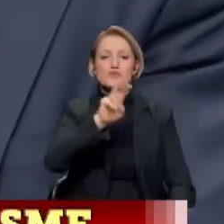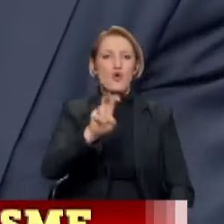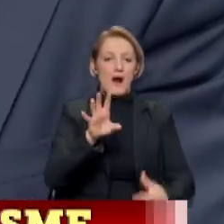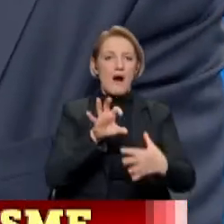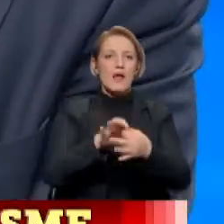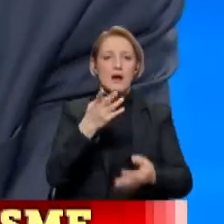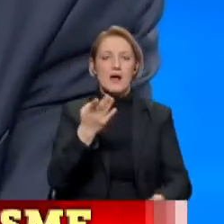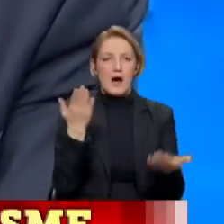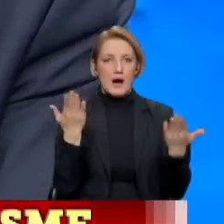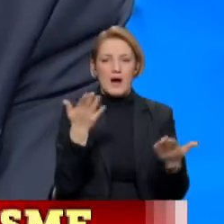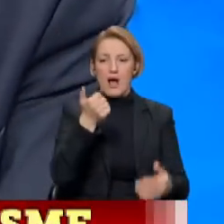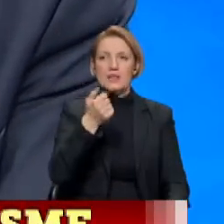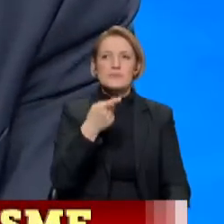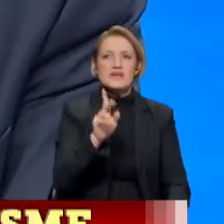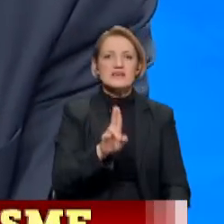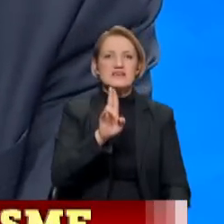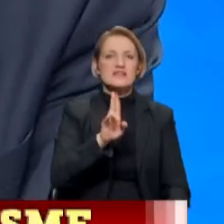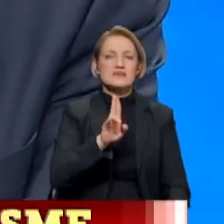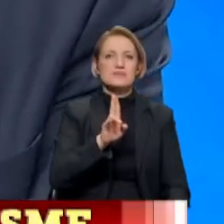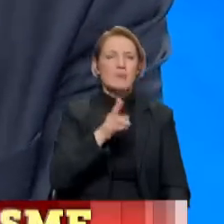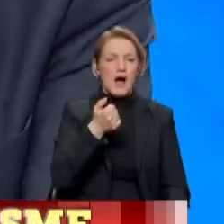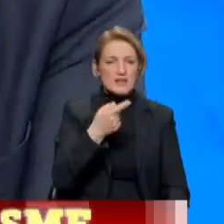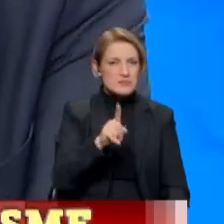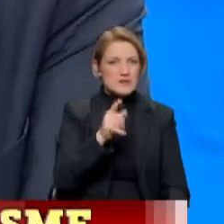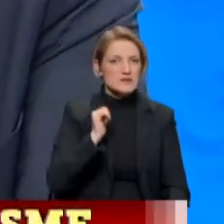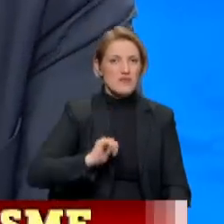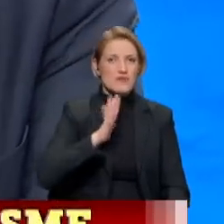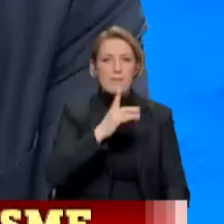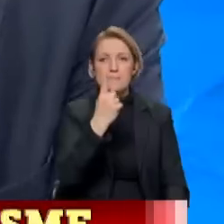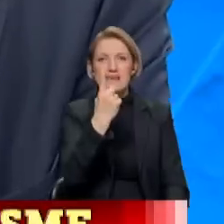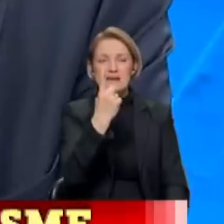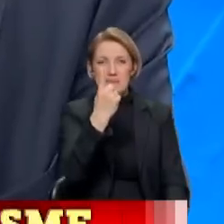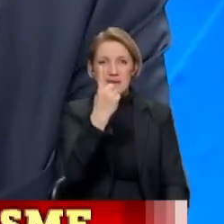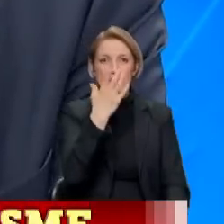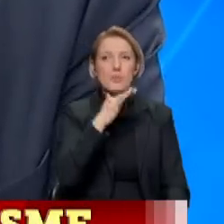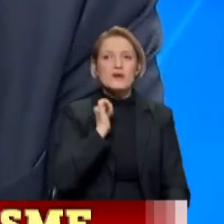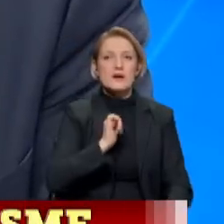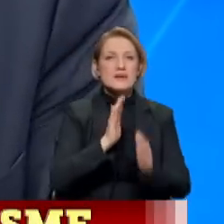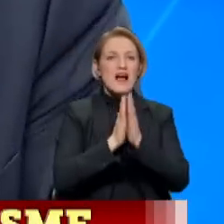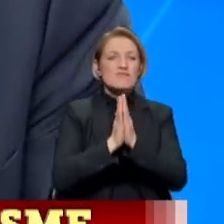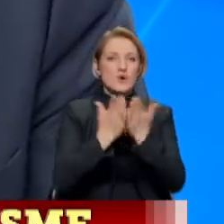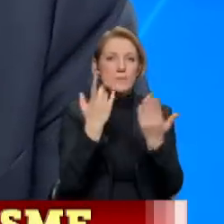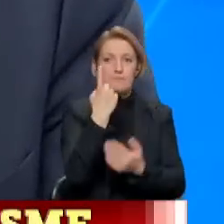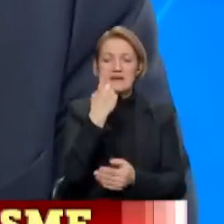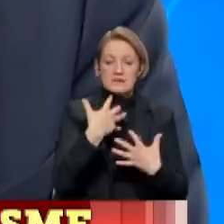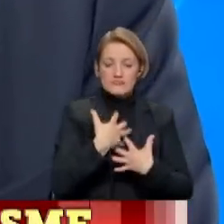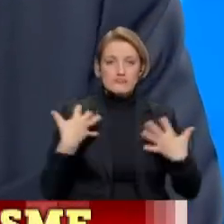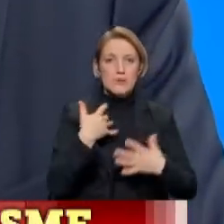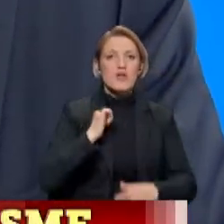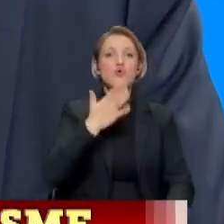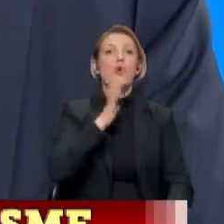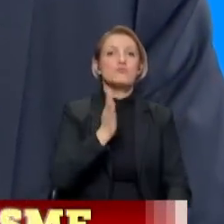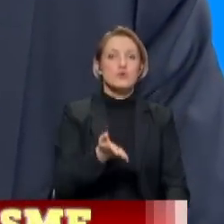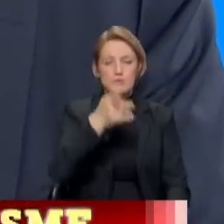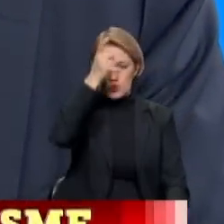ilgili ya 6 bin, 7 bin 100 savcı var Türkiye'de. Bir tane mi yok diye böyle yalvarıyoruz ya. Bir tane mi cesur savcısı olmaz